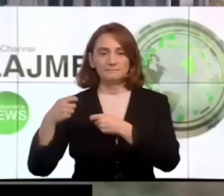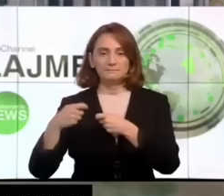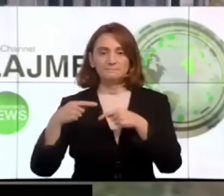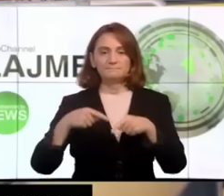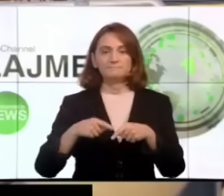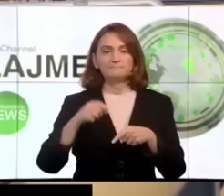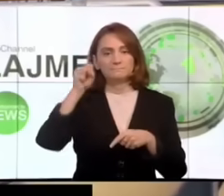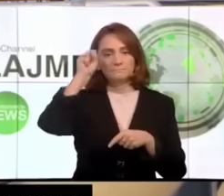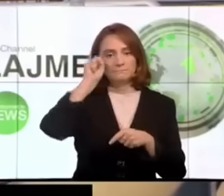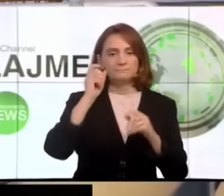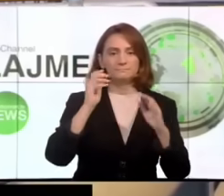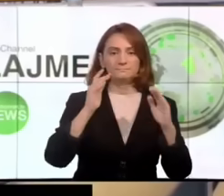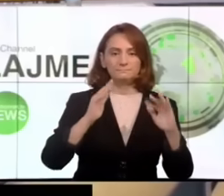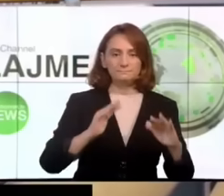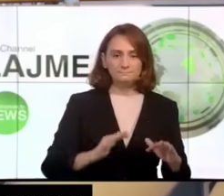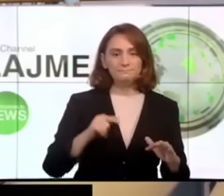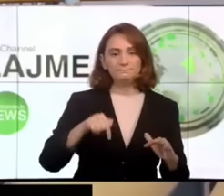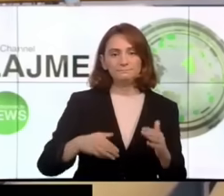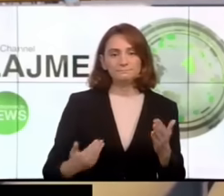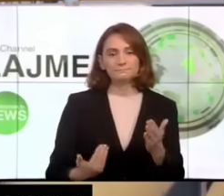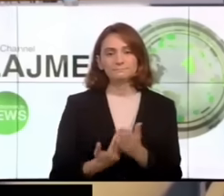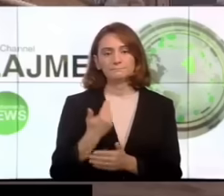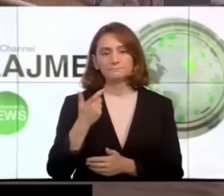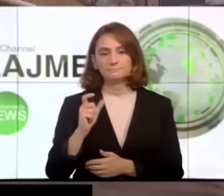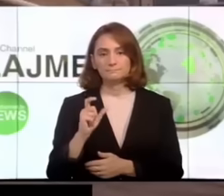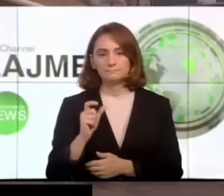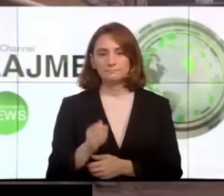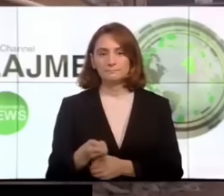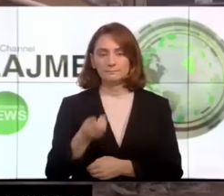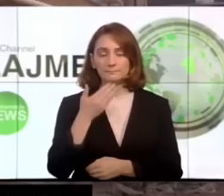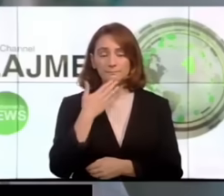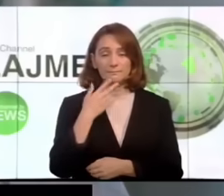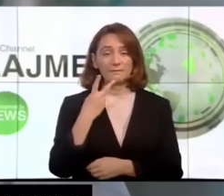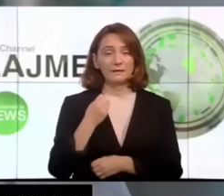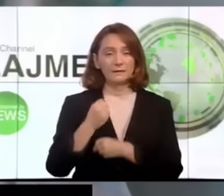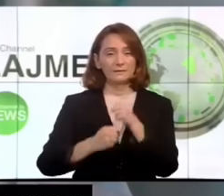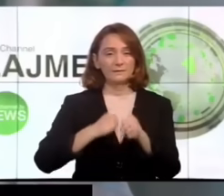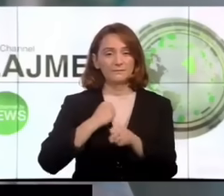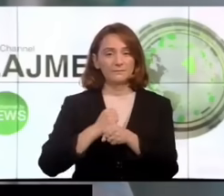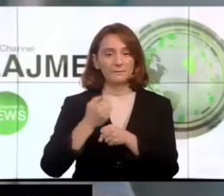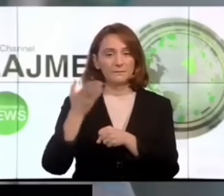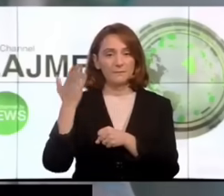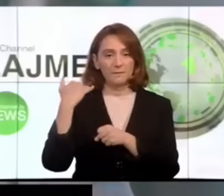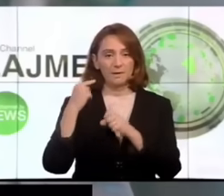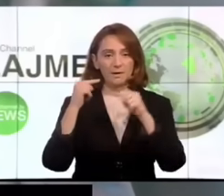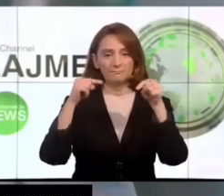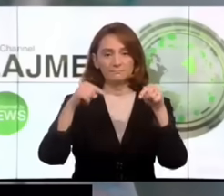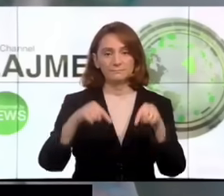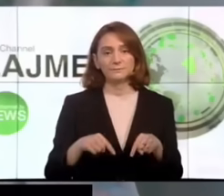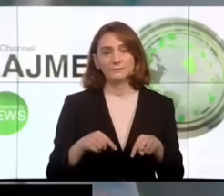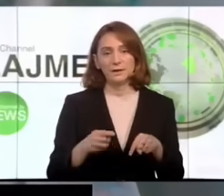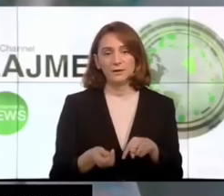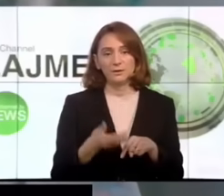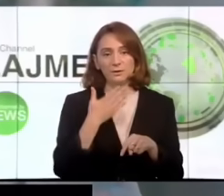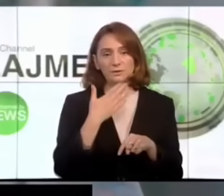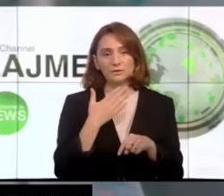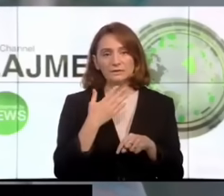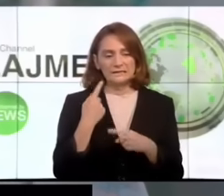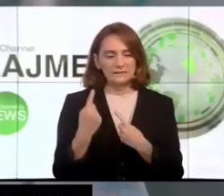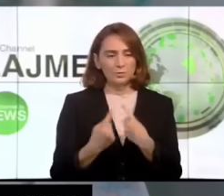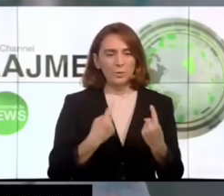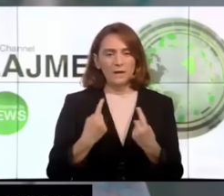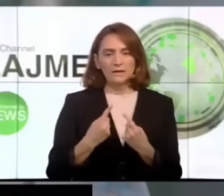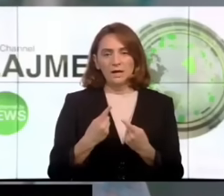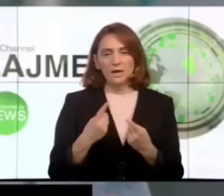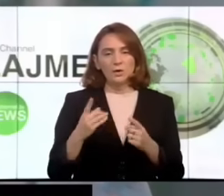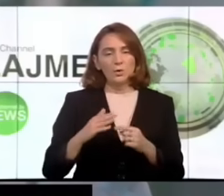prej 20.000 fuqish në ditë. When we arrived, the infrastructure Patos Marinzo was in very bad shape. Ne u përqendruam në përmirësimin e